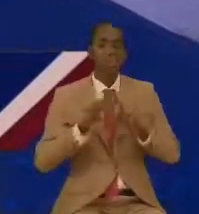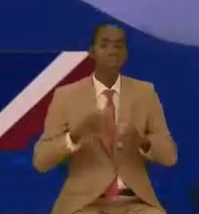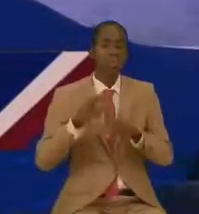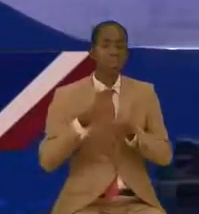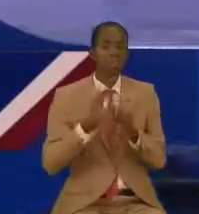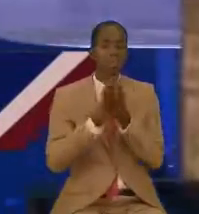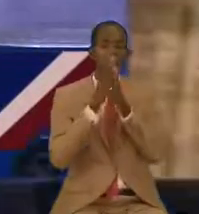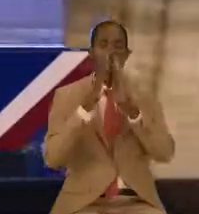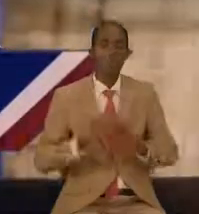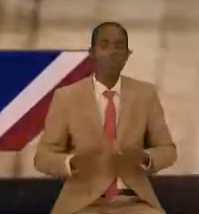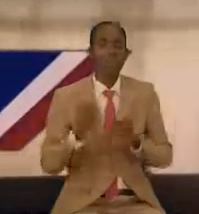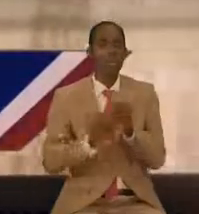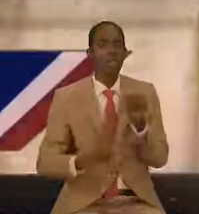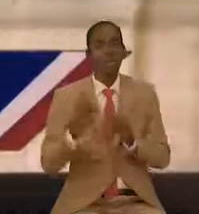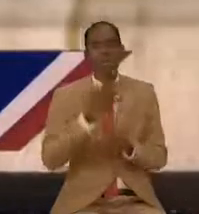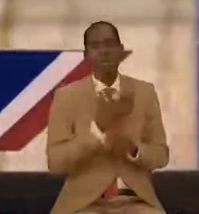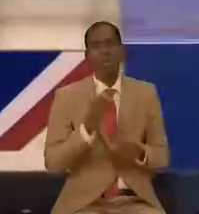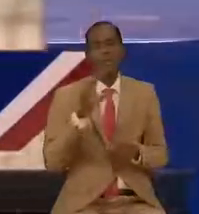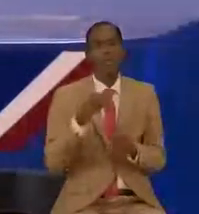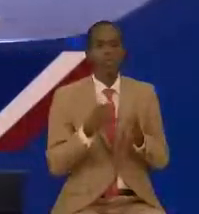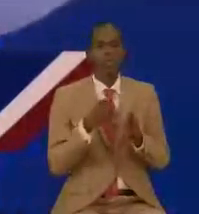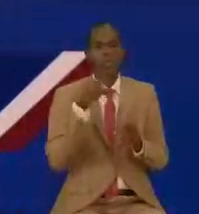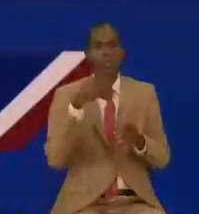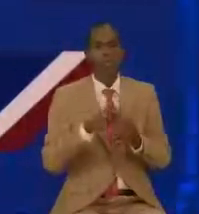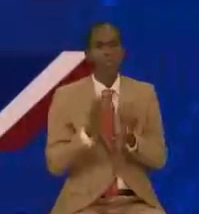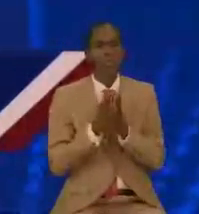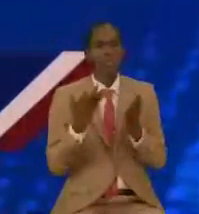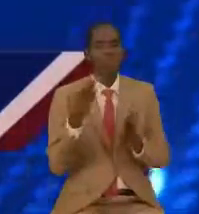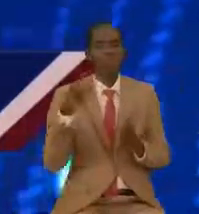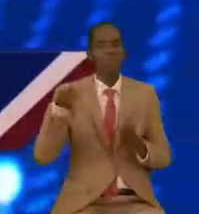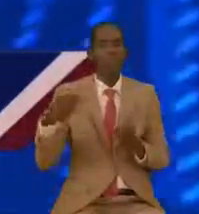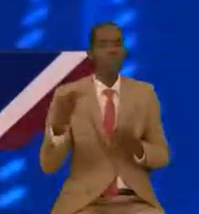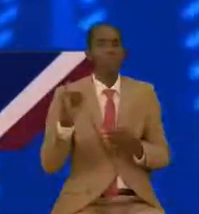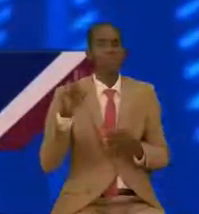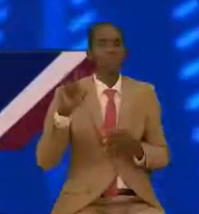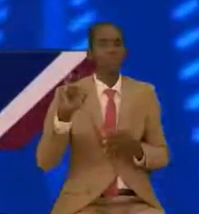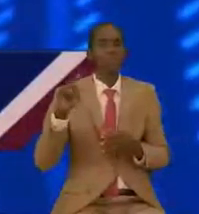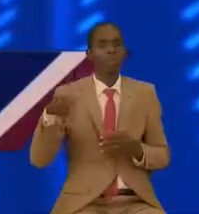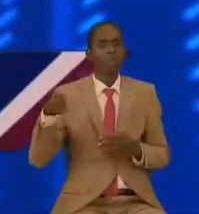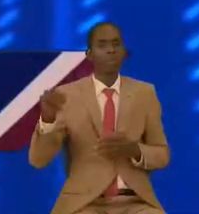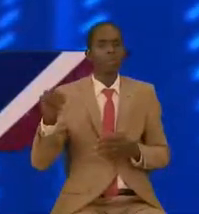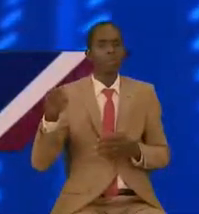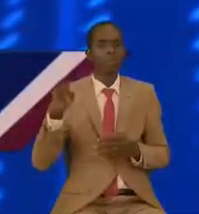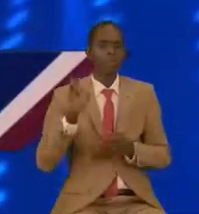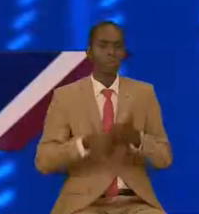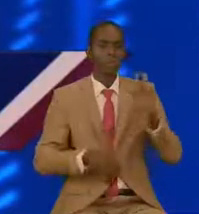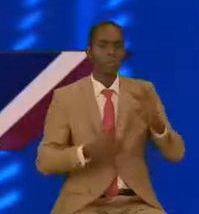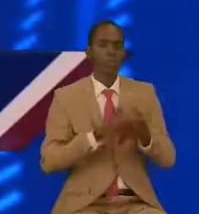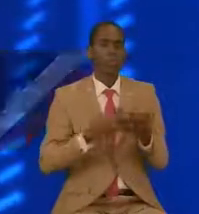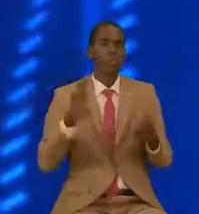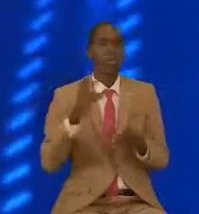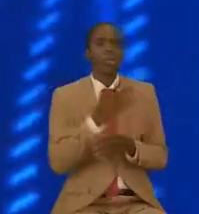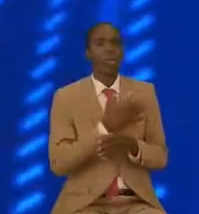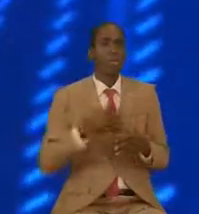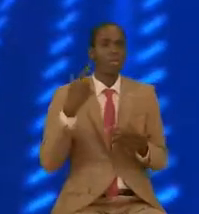l'église, la paix partout. Au Philippiens chapitre 4, verset 7. Et la paix